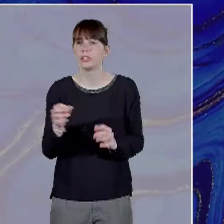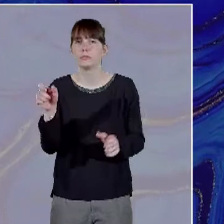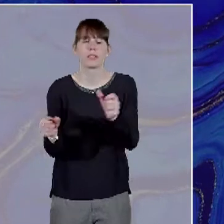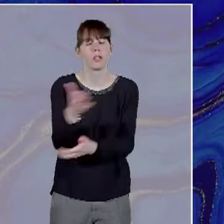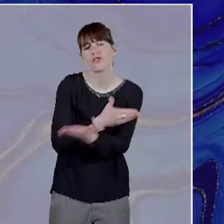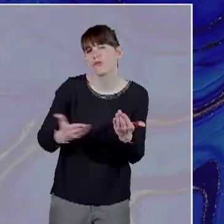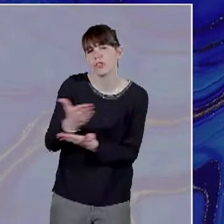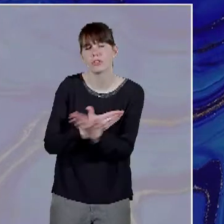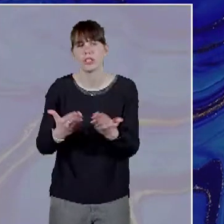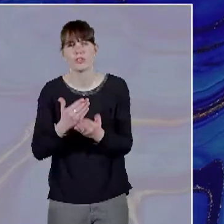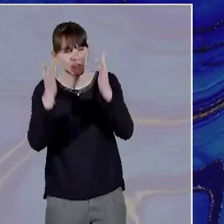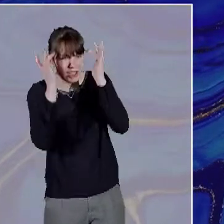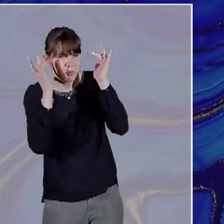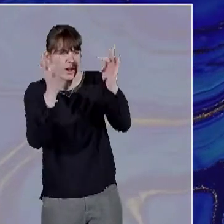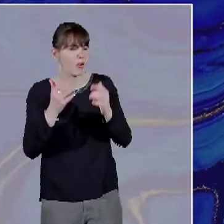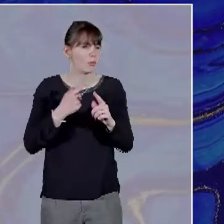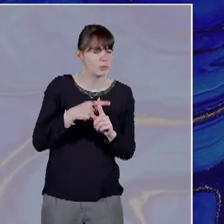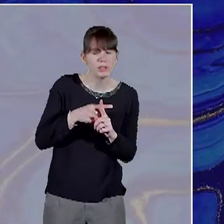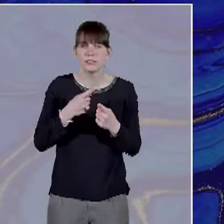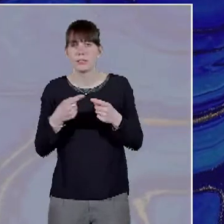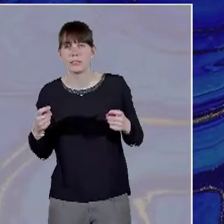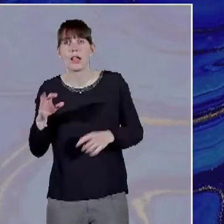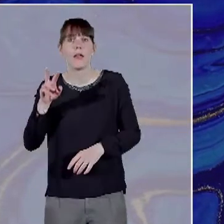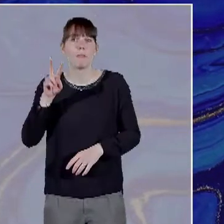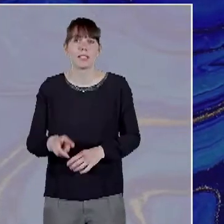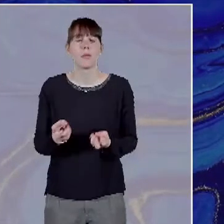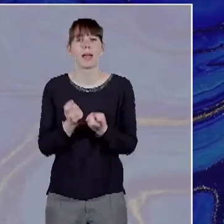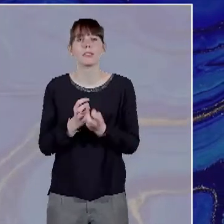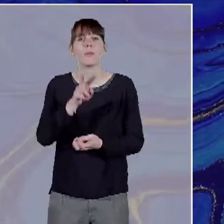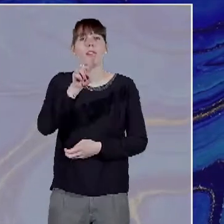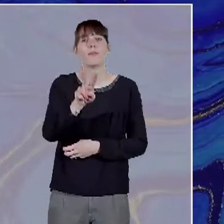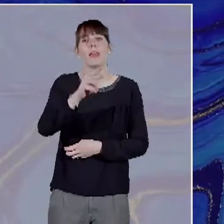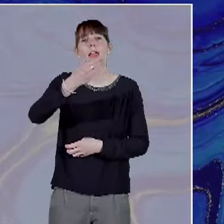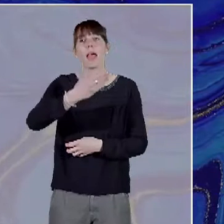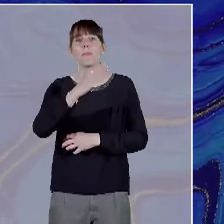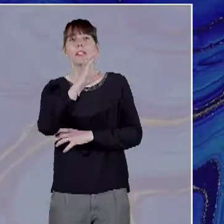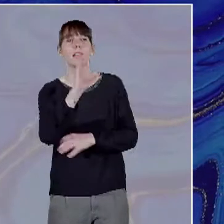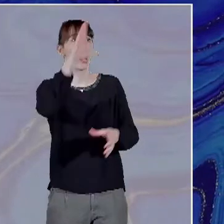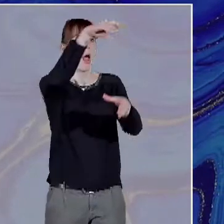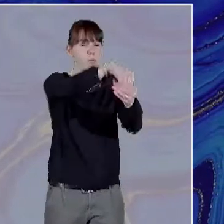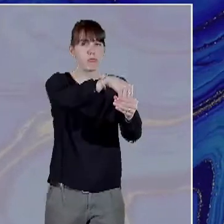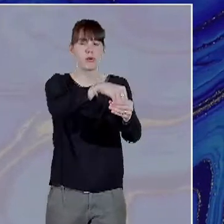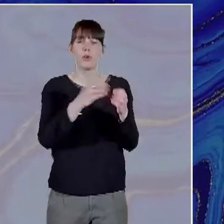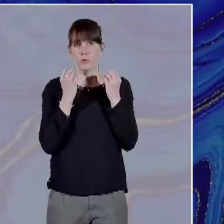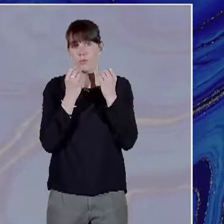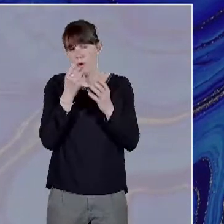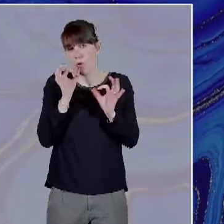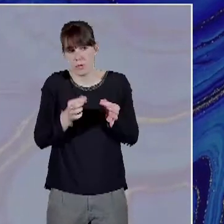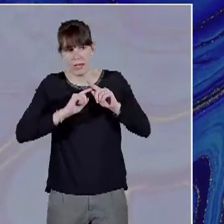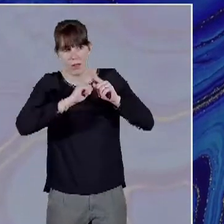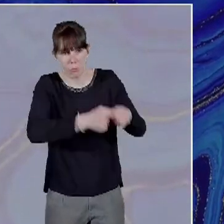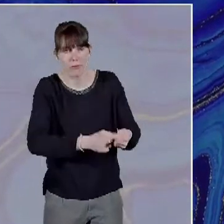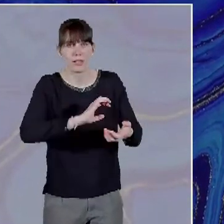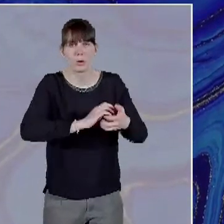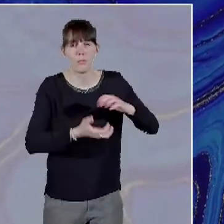avouer, parfois, pour implanter de la VMC ou des choses comme ça, c'est compliqué. Quand il faut faire passer